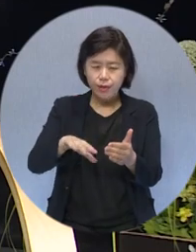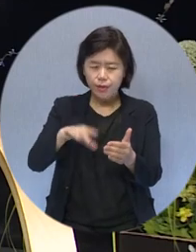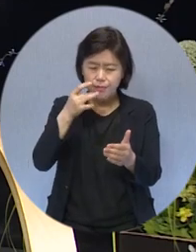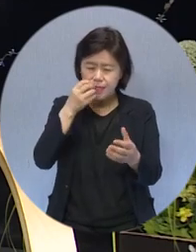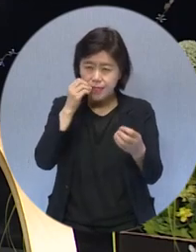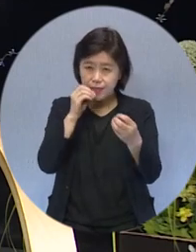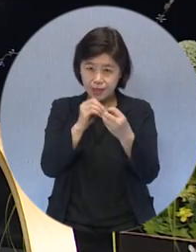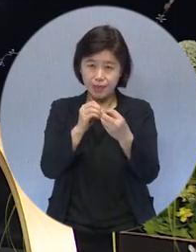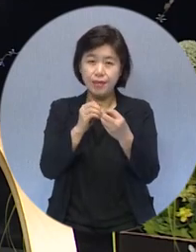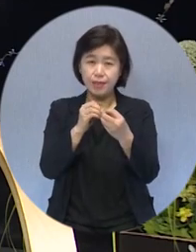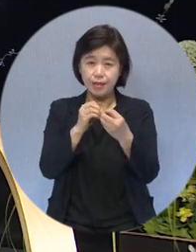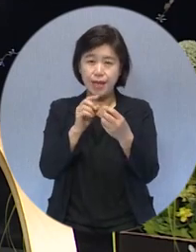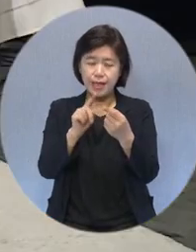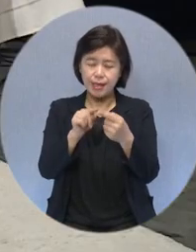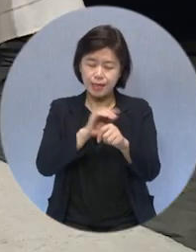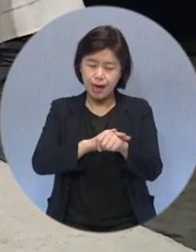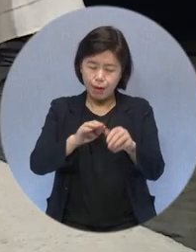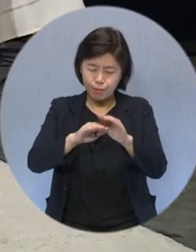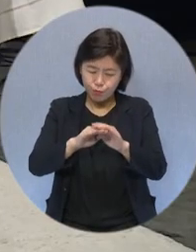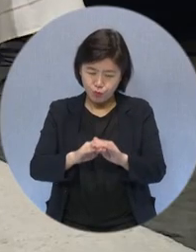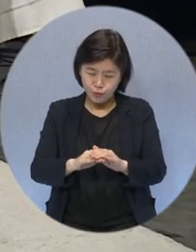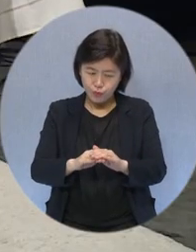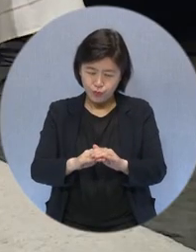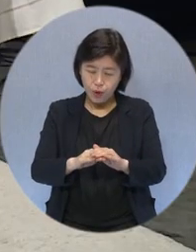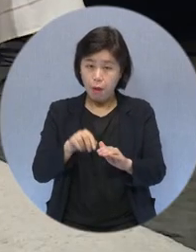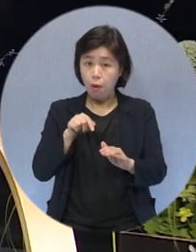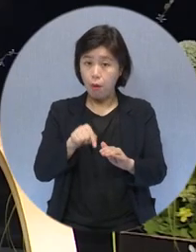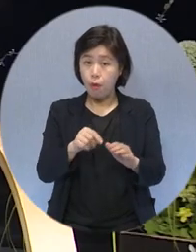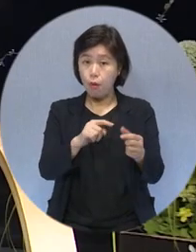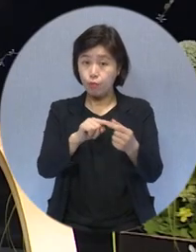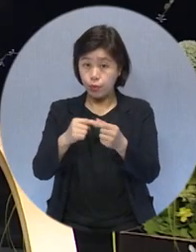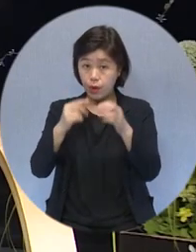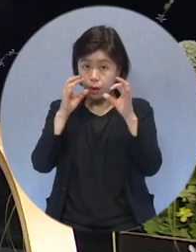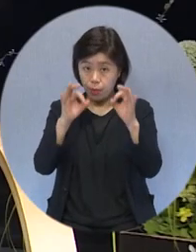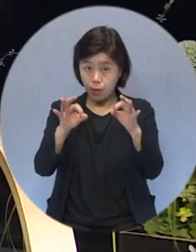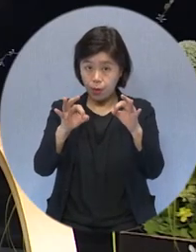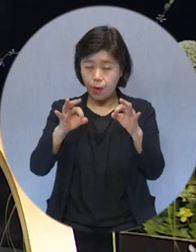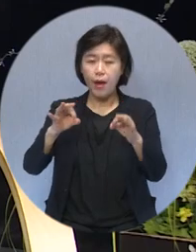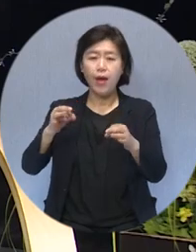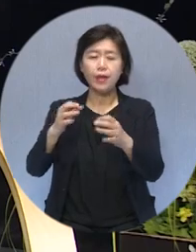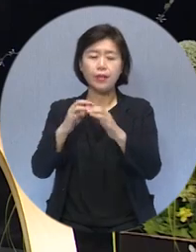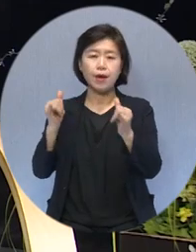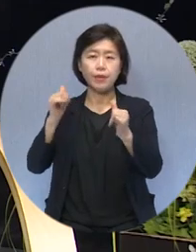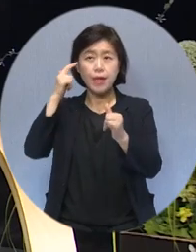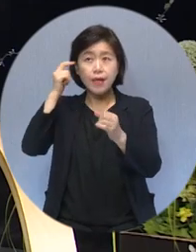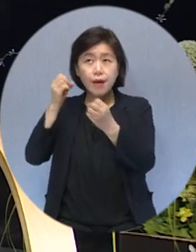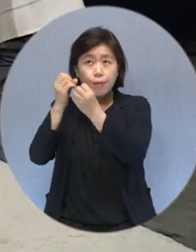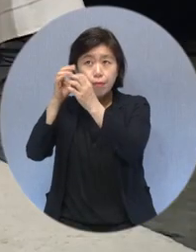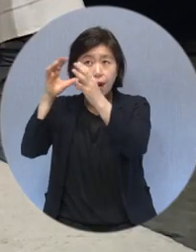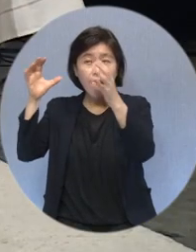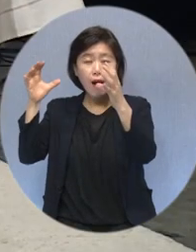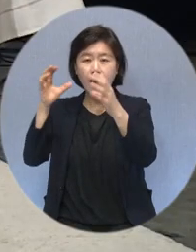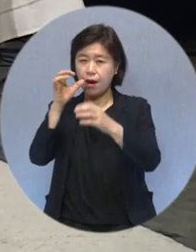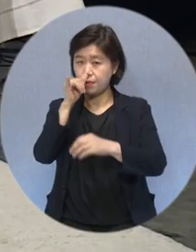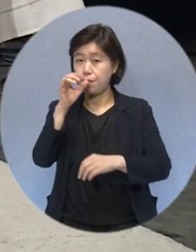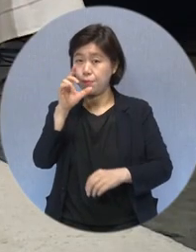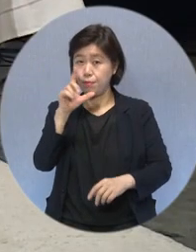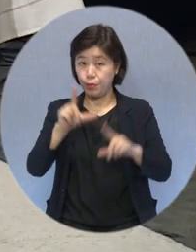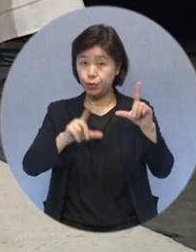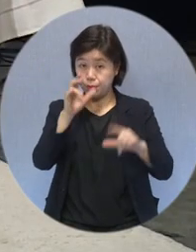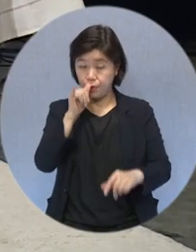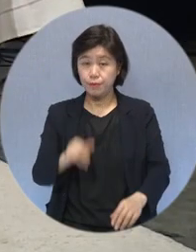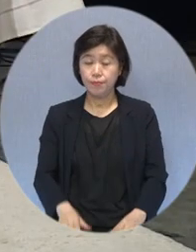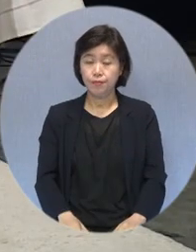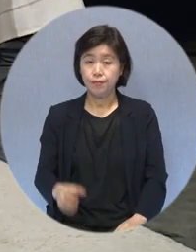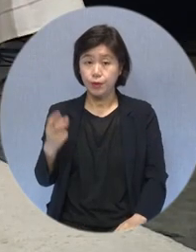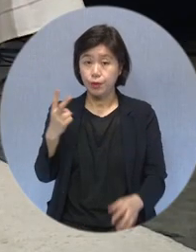숭고히 간직하는 이 문장은 상상력을 확장시키는 아름답고 새로운 표현입니다. 또한 시인은 독자들에게